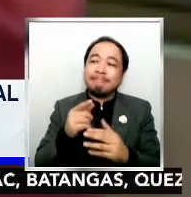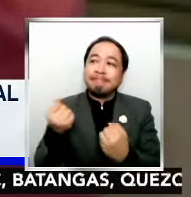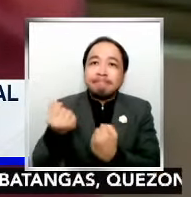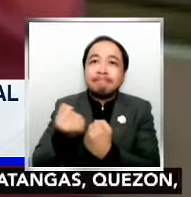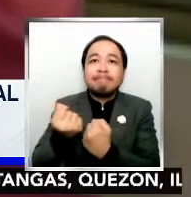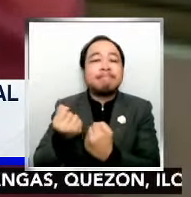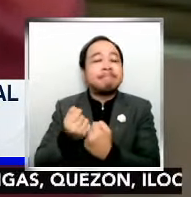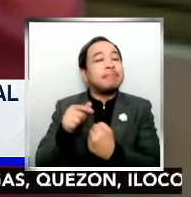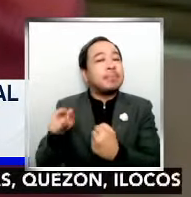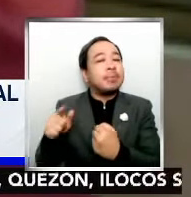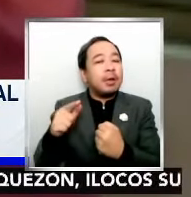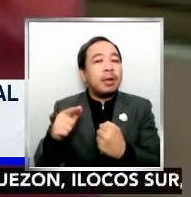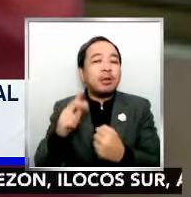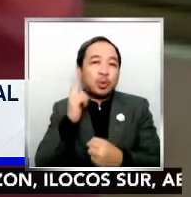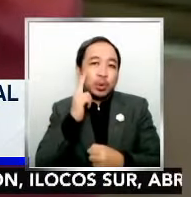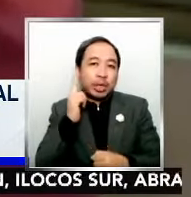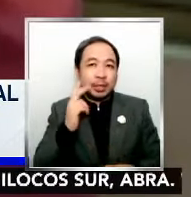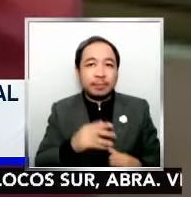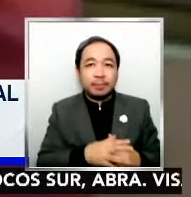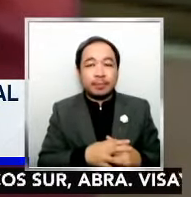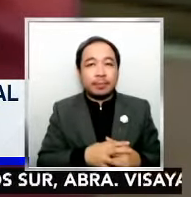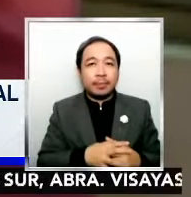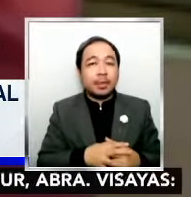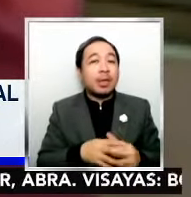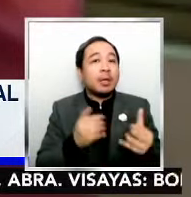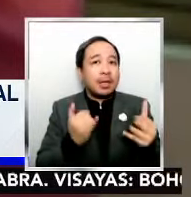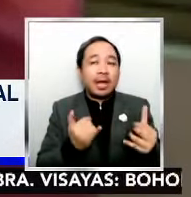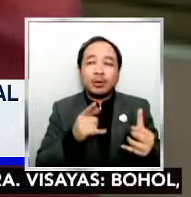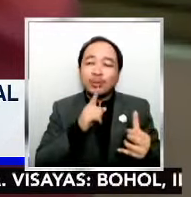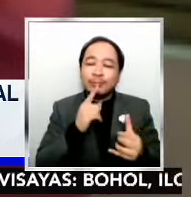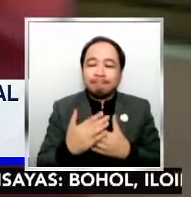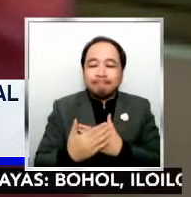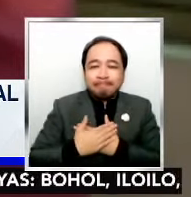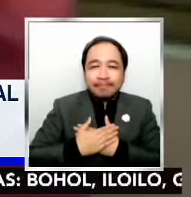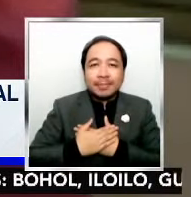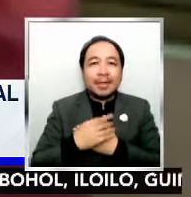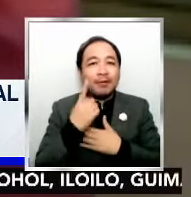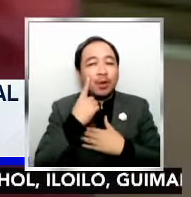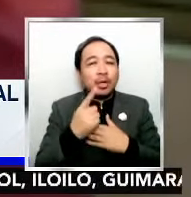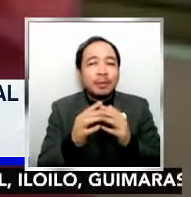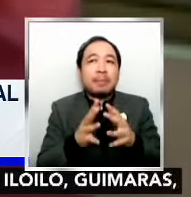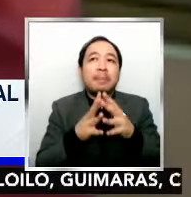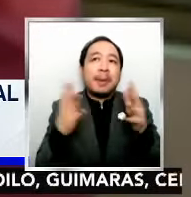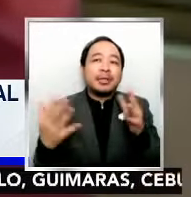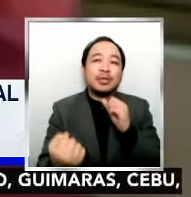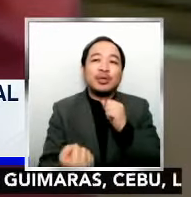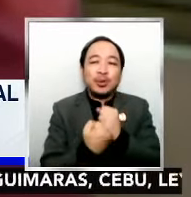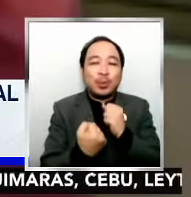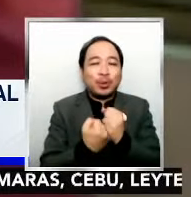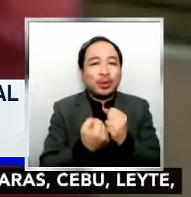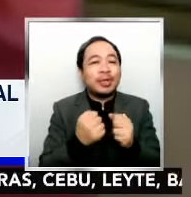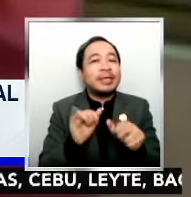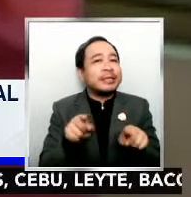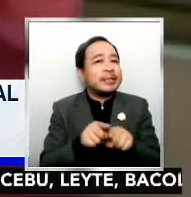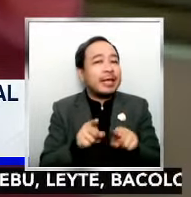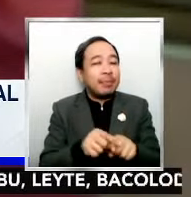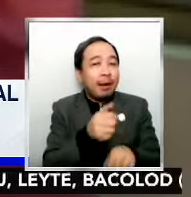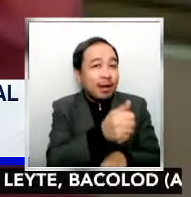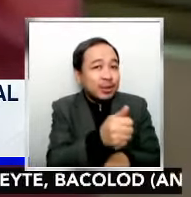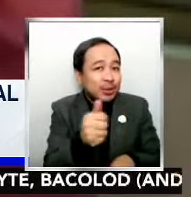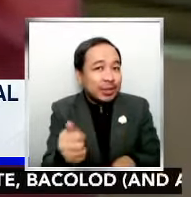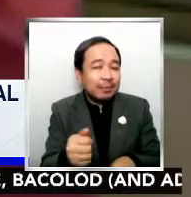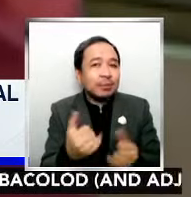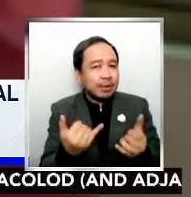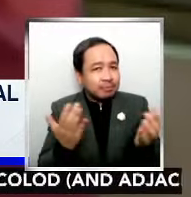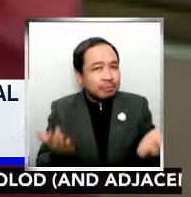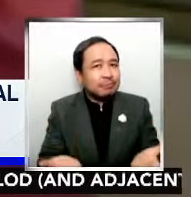ng puso seeing this level of support from Davaoenos such as yourselves. Sabi ko nga, tumindig kayo